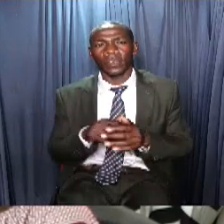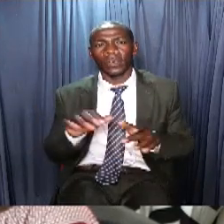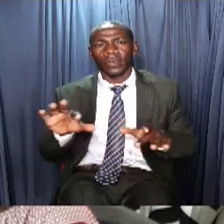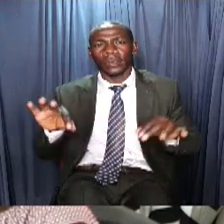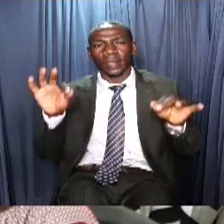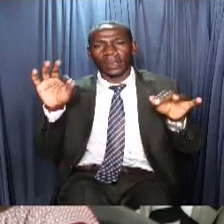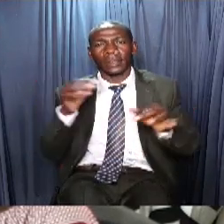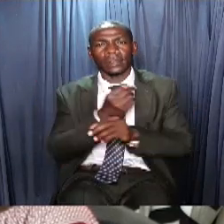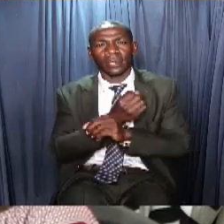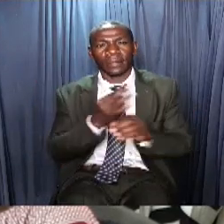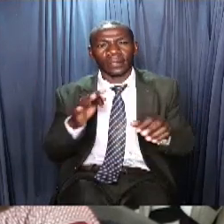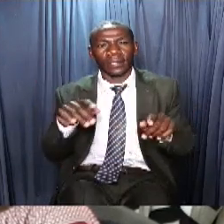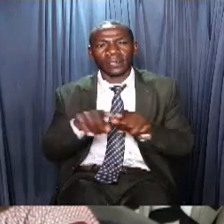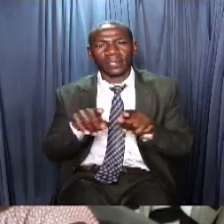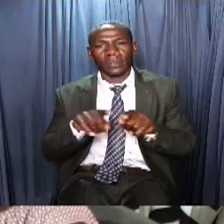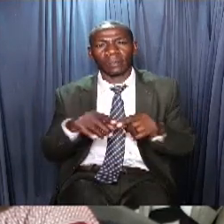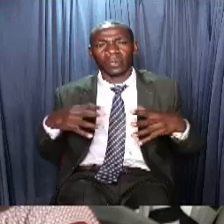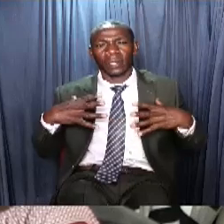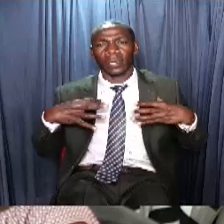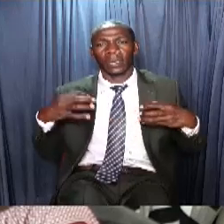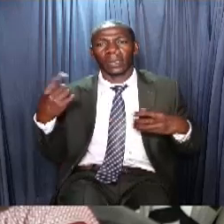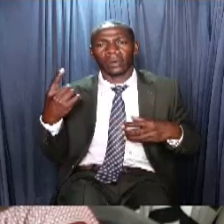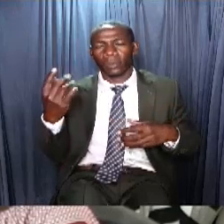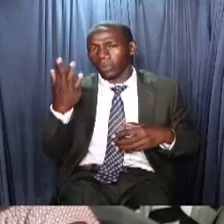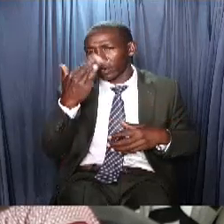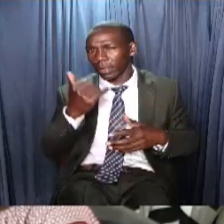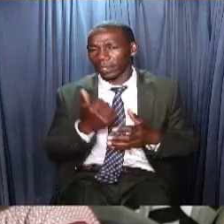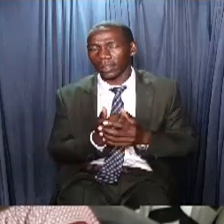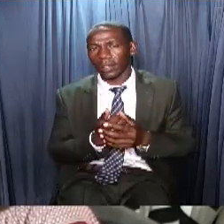Umechukulia wokovu ni kupona tu. You've taken salvation as healing only.